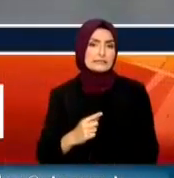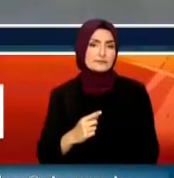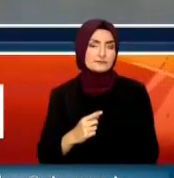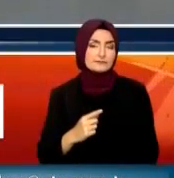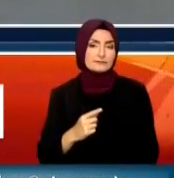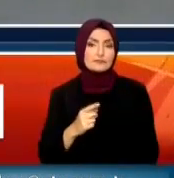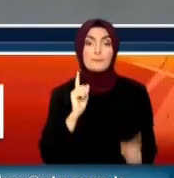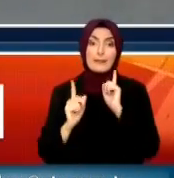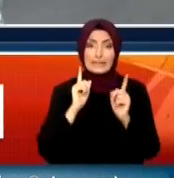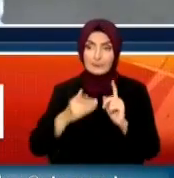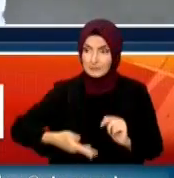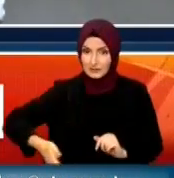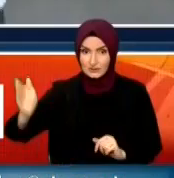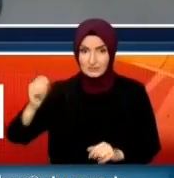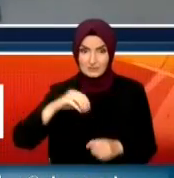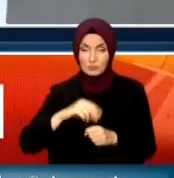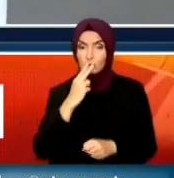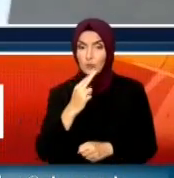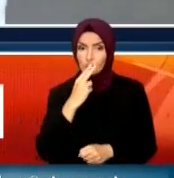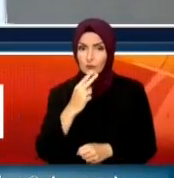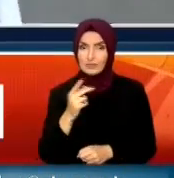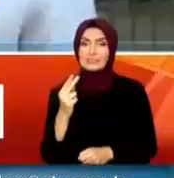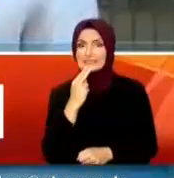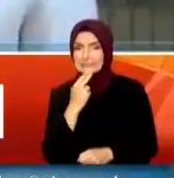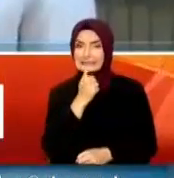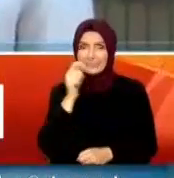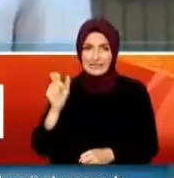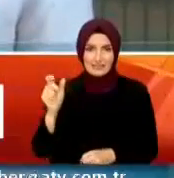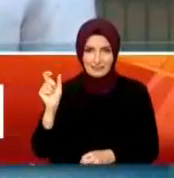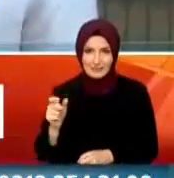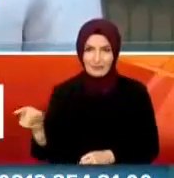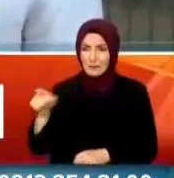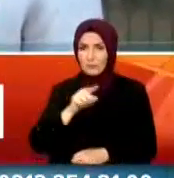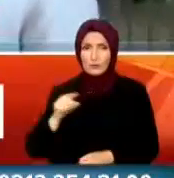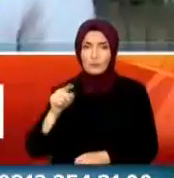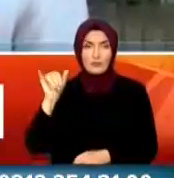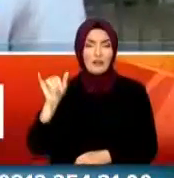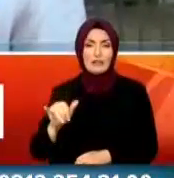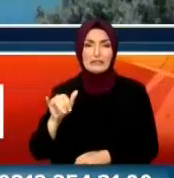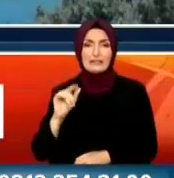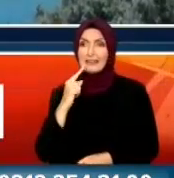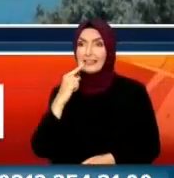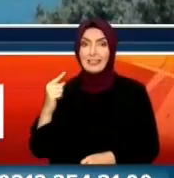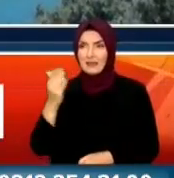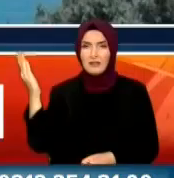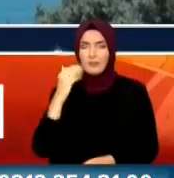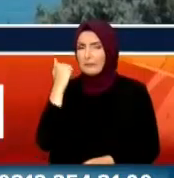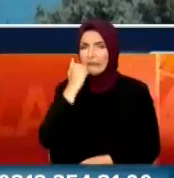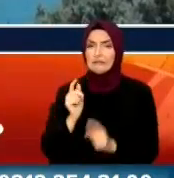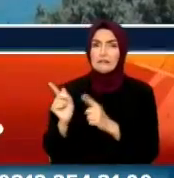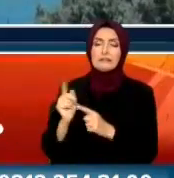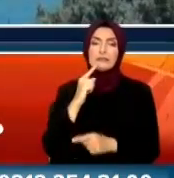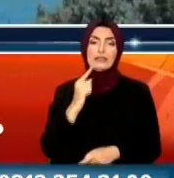Adliye çıkışı konuşan çiftse haklarındaki tüm iddiaları yalanladı. Bunların hepsi evden çekilmiş, hanımefendi panik atak geçirirken. Çift ayrıca